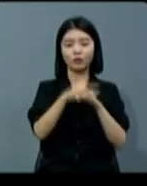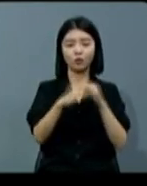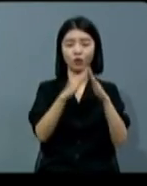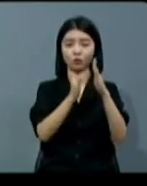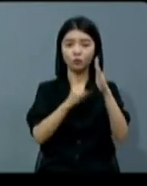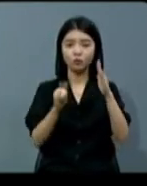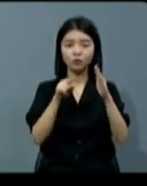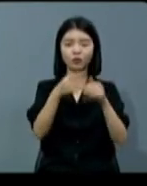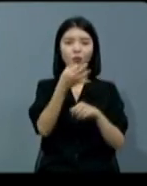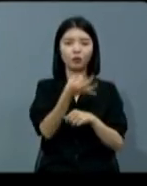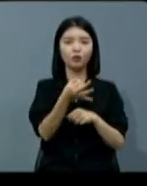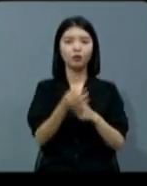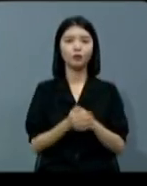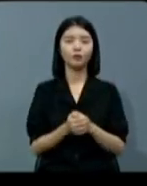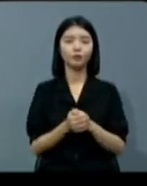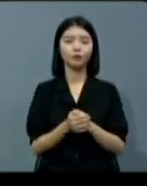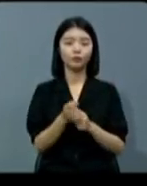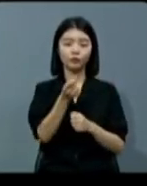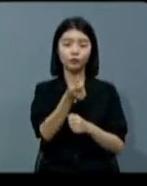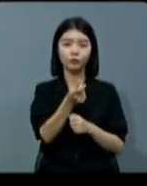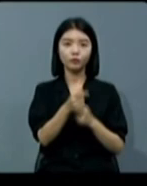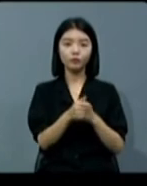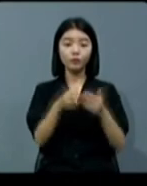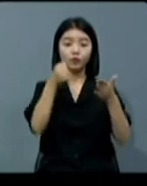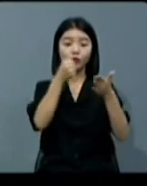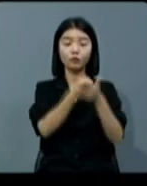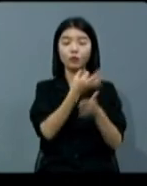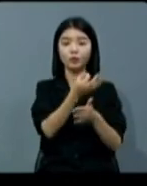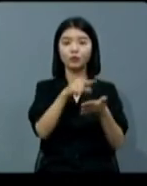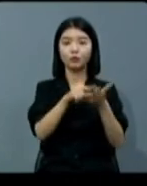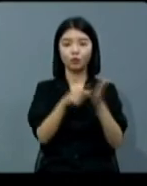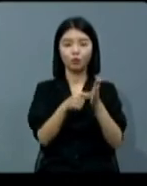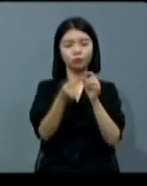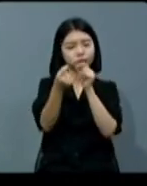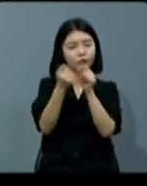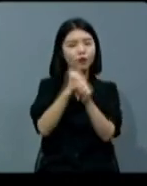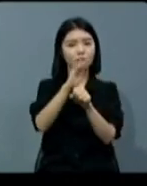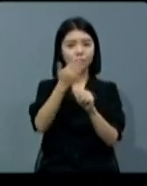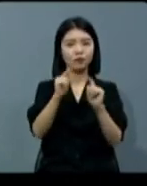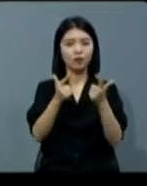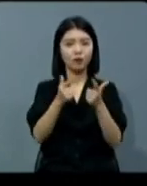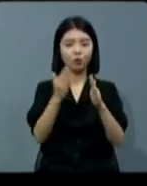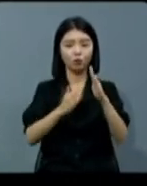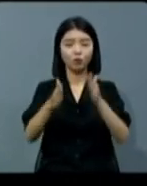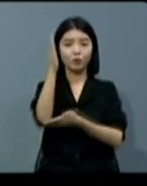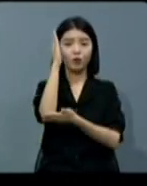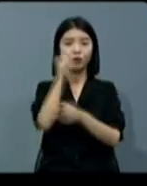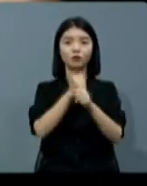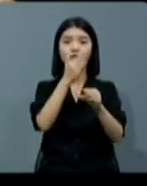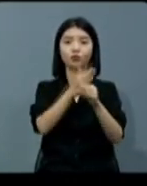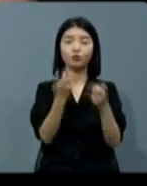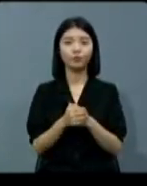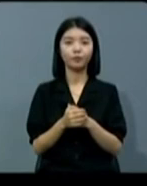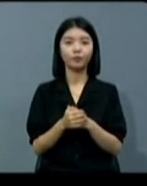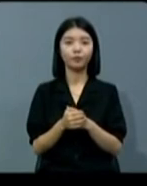유족들은 이 금액이 최소한 그 판결 금액 정도에는 접근해야 되지 않는가 이렇게 공통적으로 얘기를 하고 있습니다.